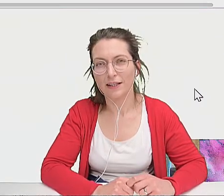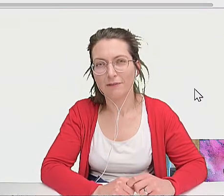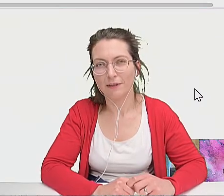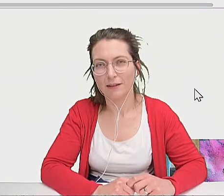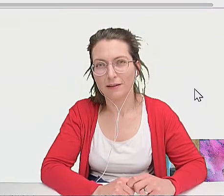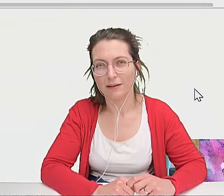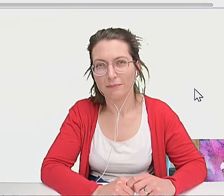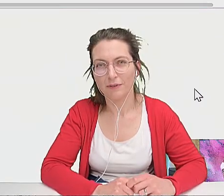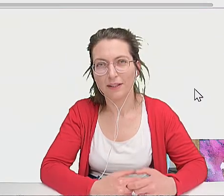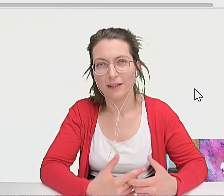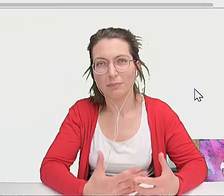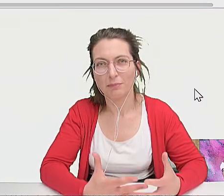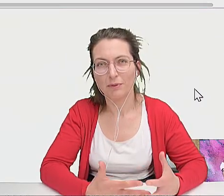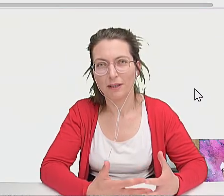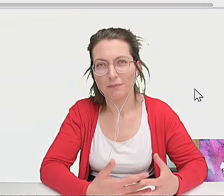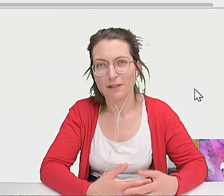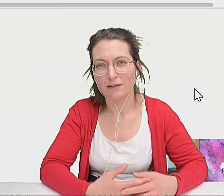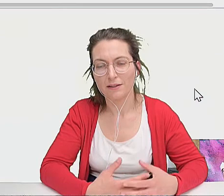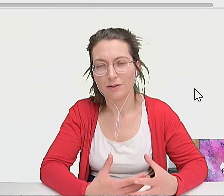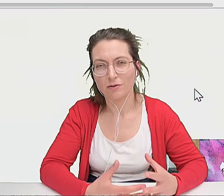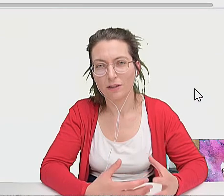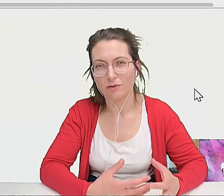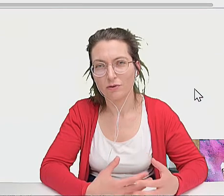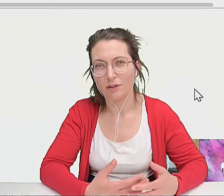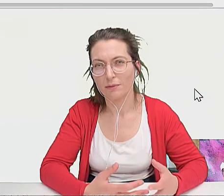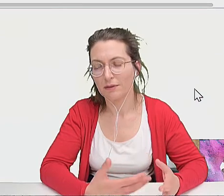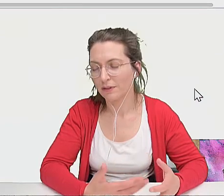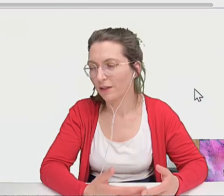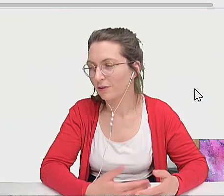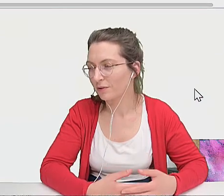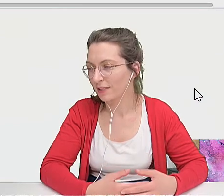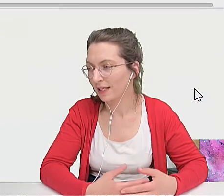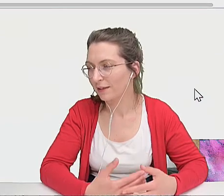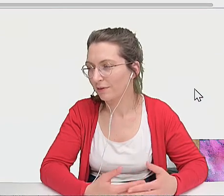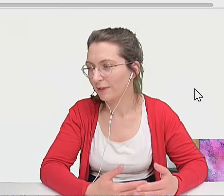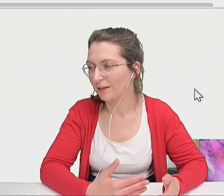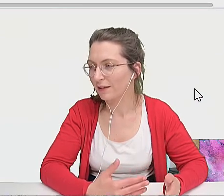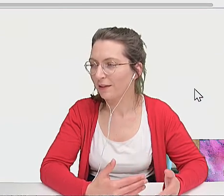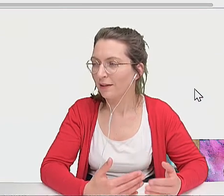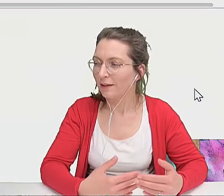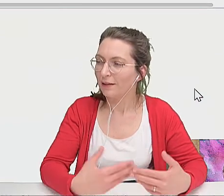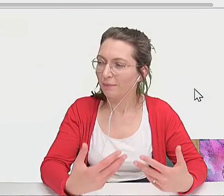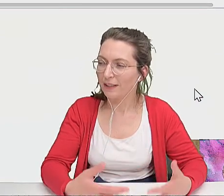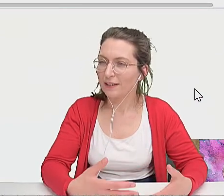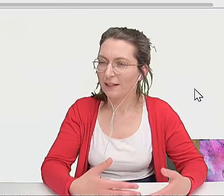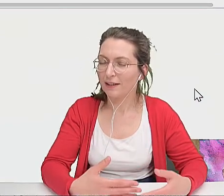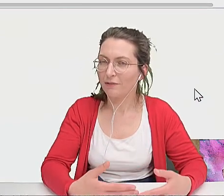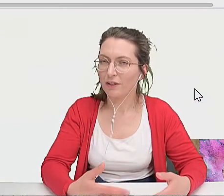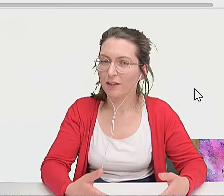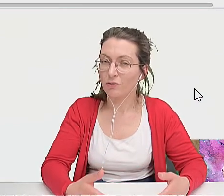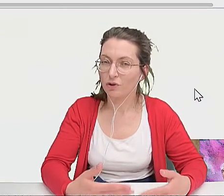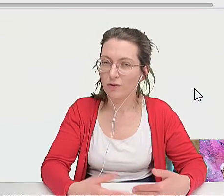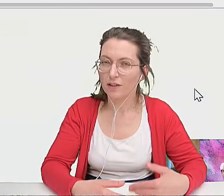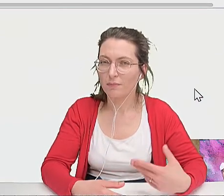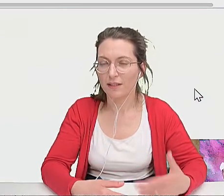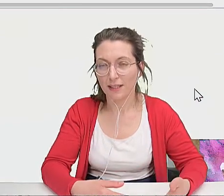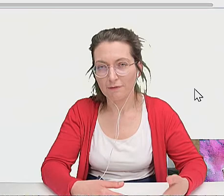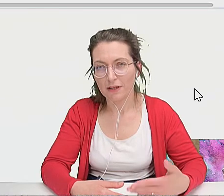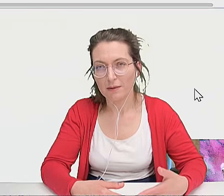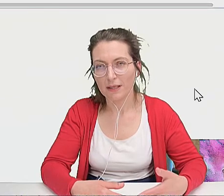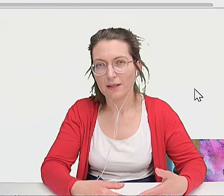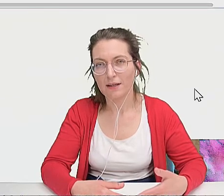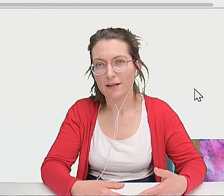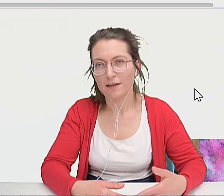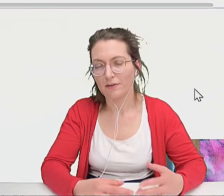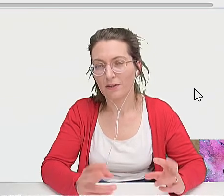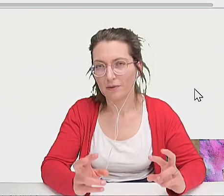wichtiger Lerneffekt, finde ich, beim Programmieren den Schülerinnen und Schülern immer wieder auch zu zeigen, dass manche Dinge entweder nicht so schön sind, man es